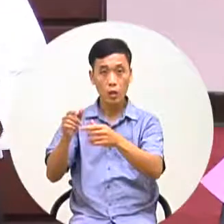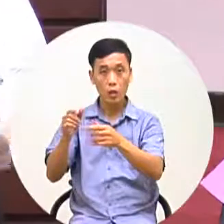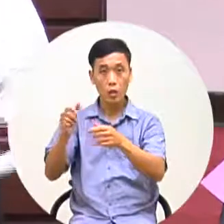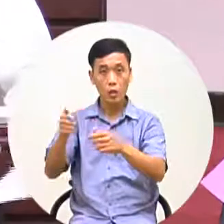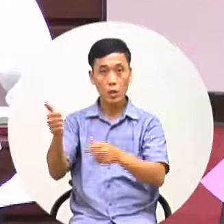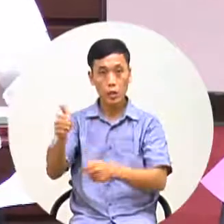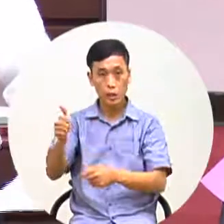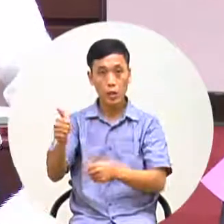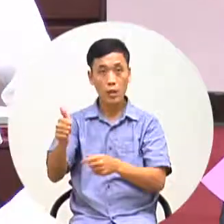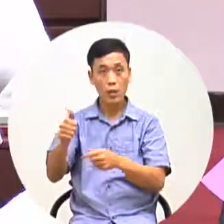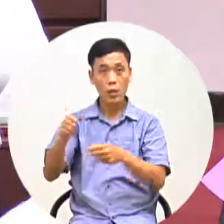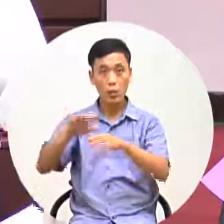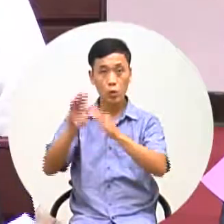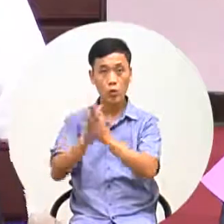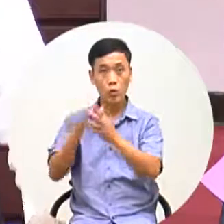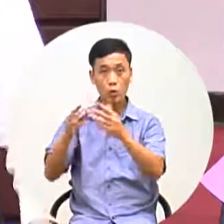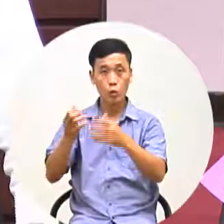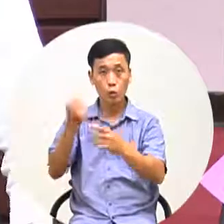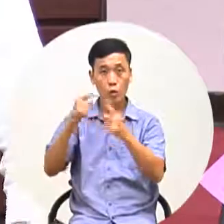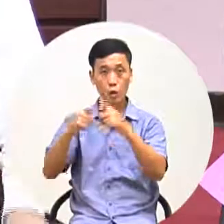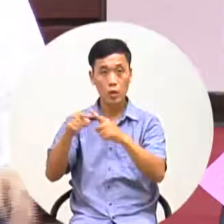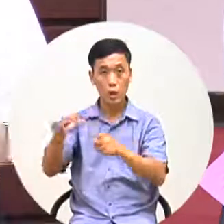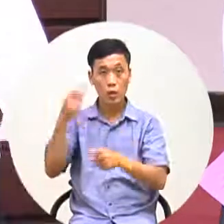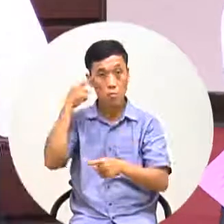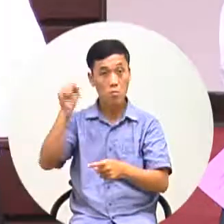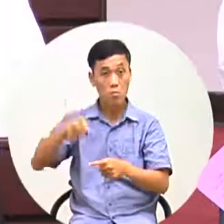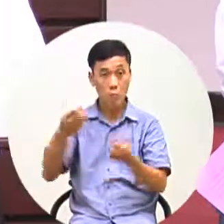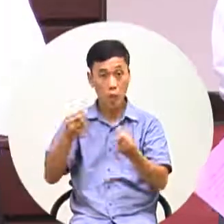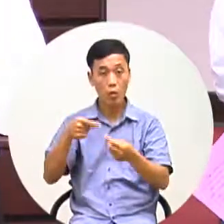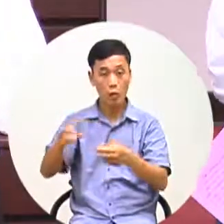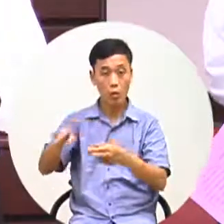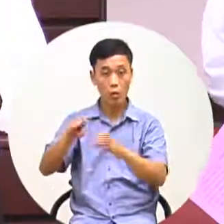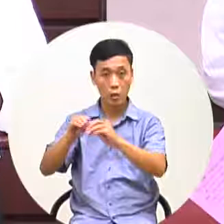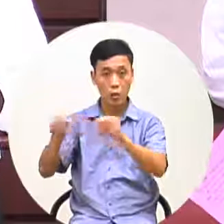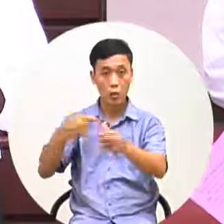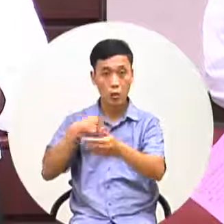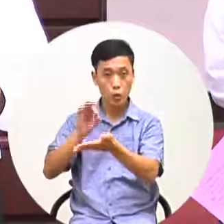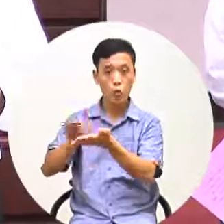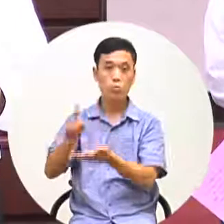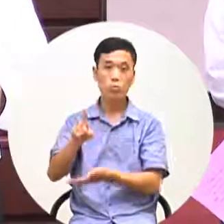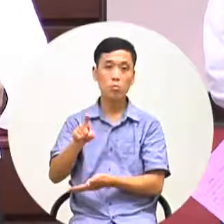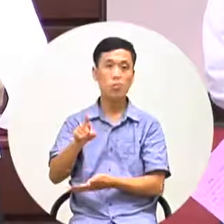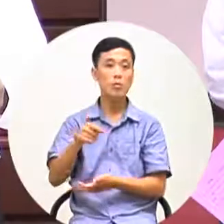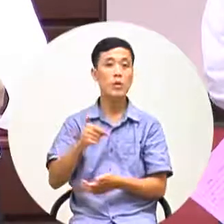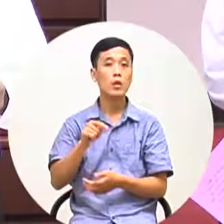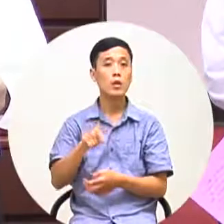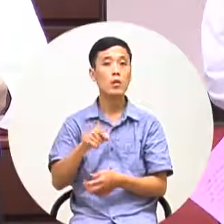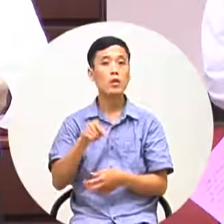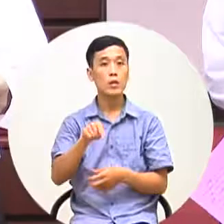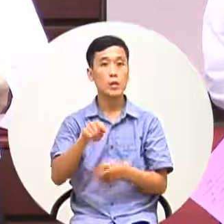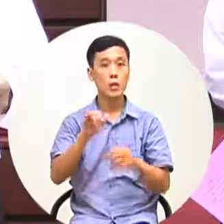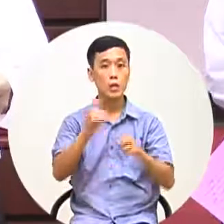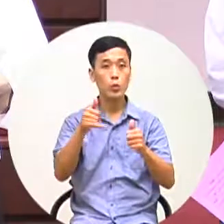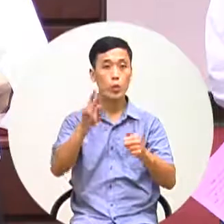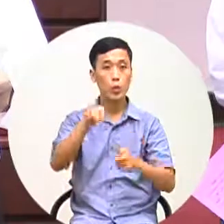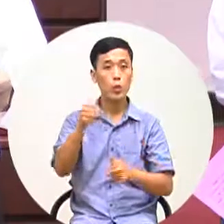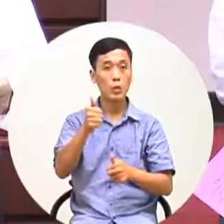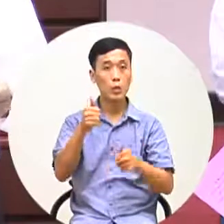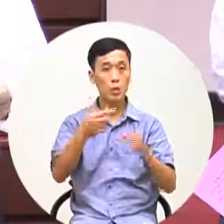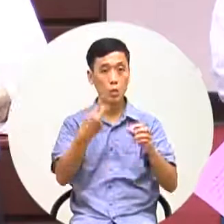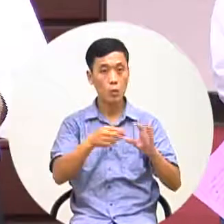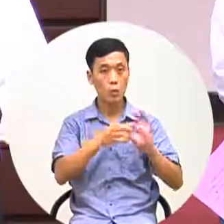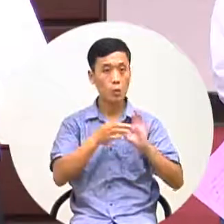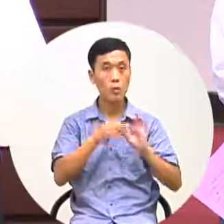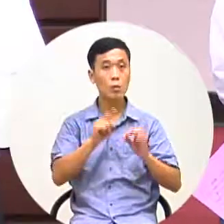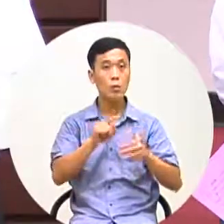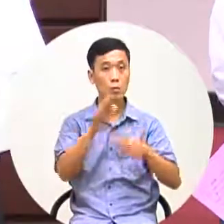嘛。好、哦，这个部分就由这样子来做一个处理。另外，刘也在关心就是我们美浓旧桥的部